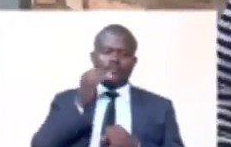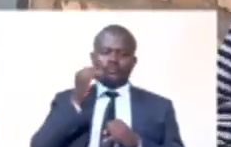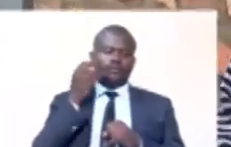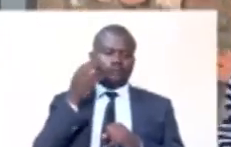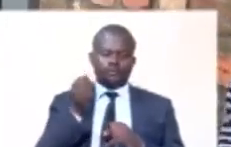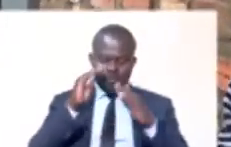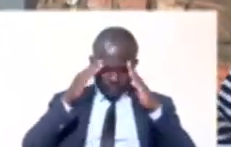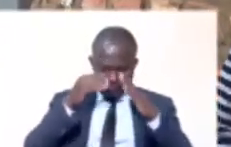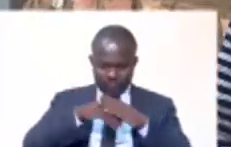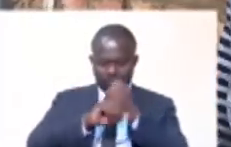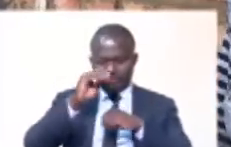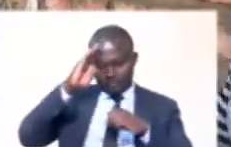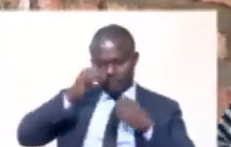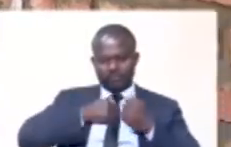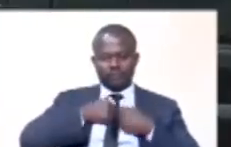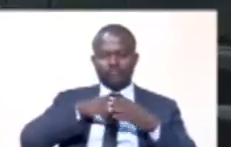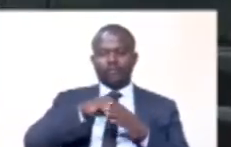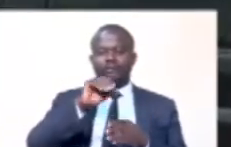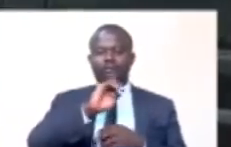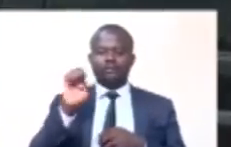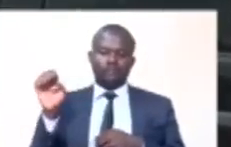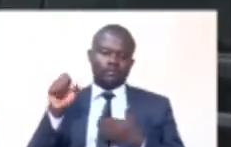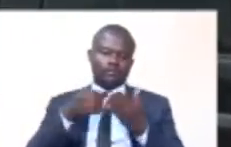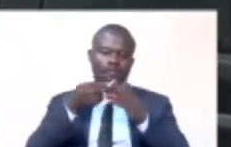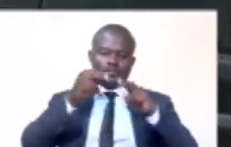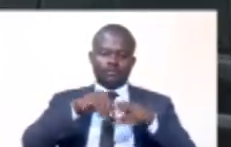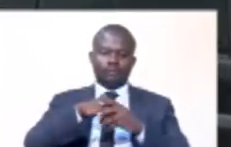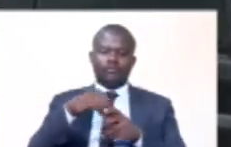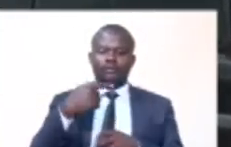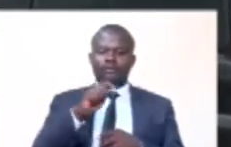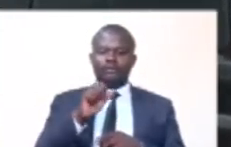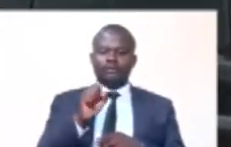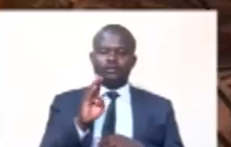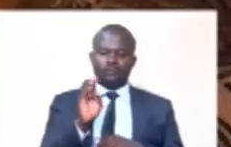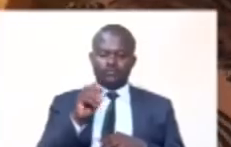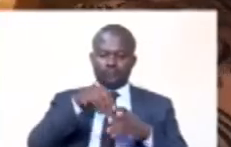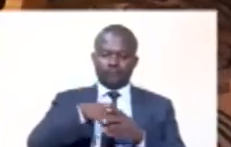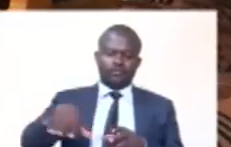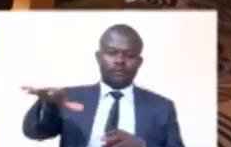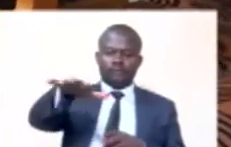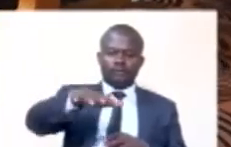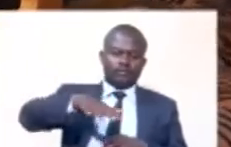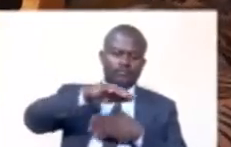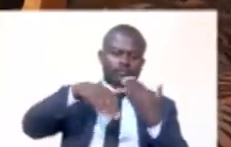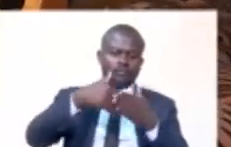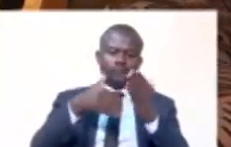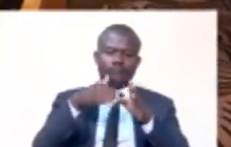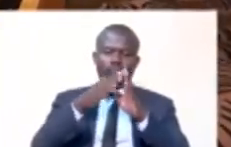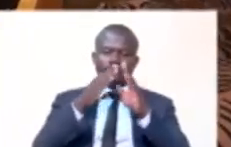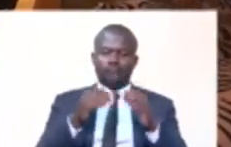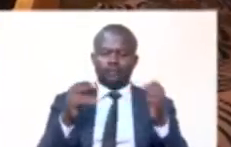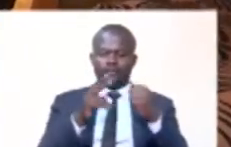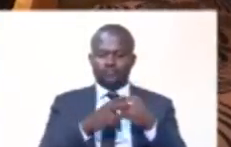kwahariwe ibikorwa bya polisi y'u Rwanda mu ntara y'Iburasirazuba byabereye mu karere ka Gatsibo. Muri iyi ntara y'Iburasirazuba hubatswe inzu